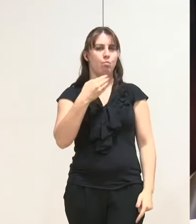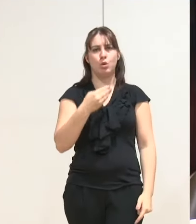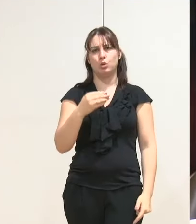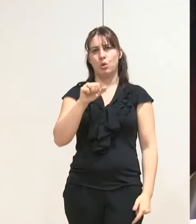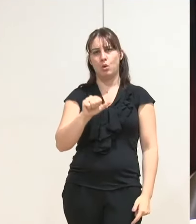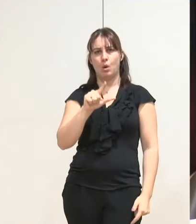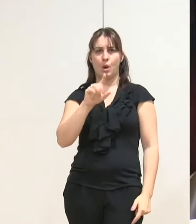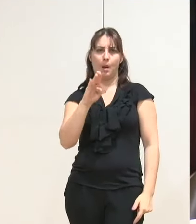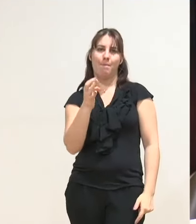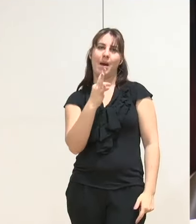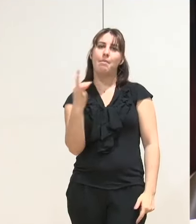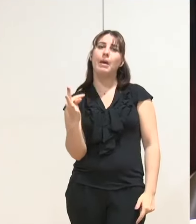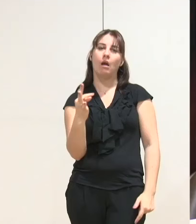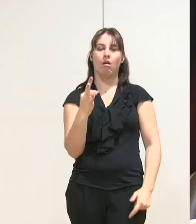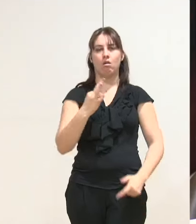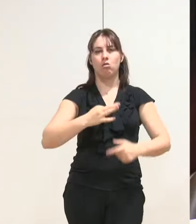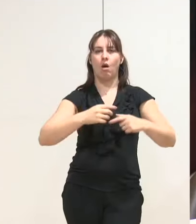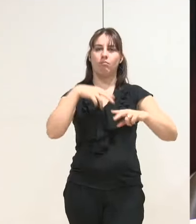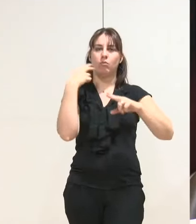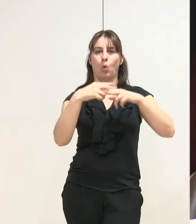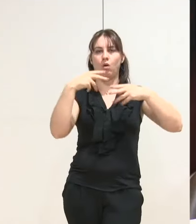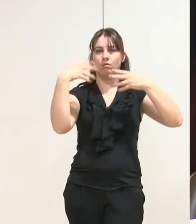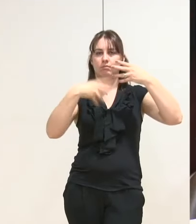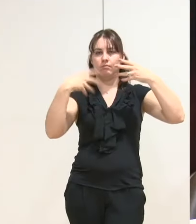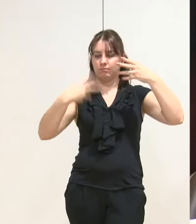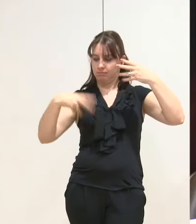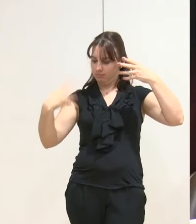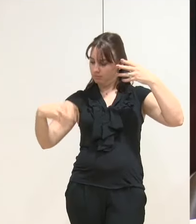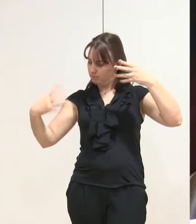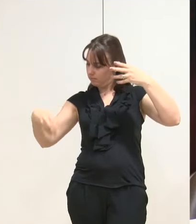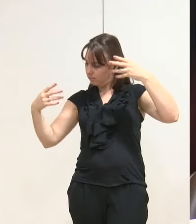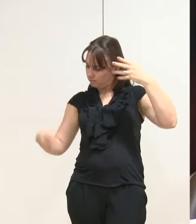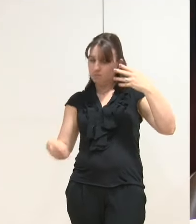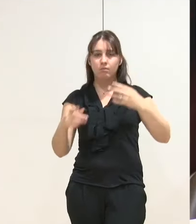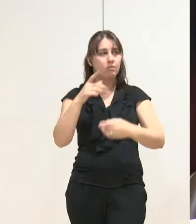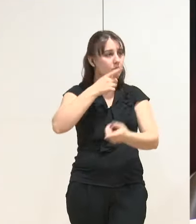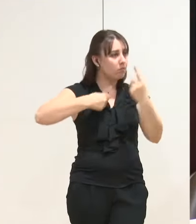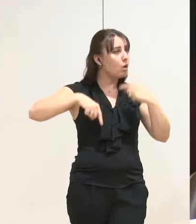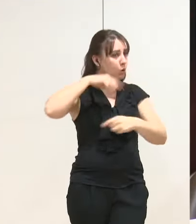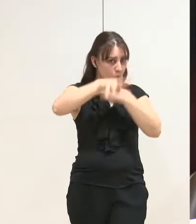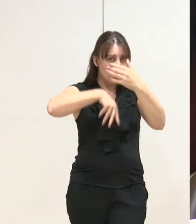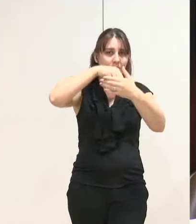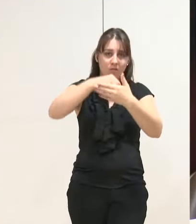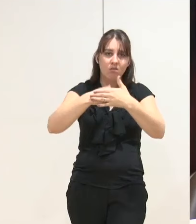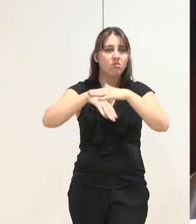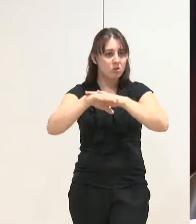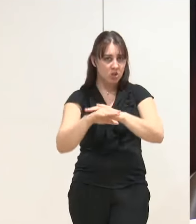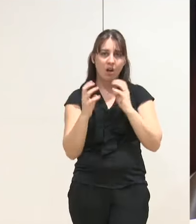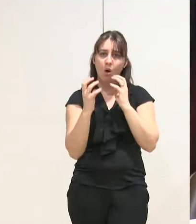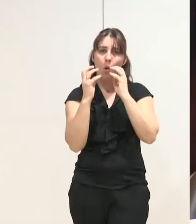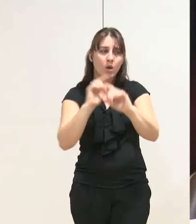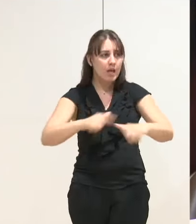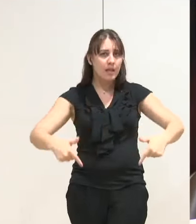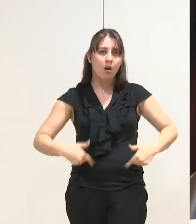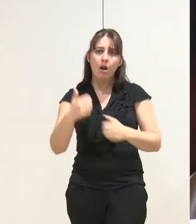listant les listes de doléances de conseil d'école que nous avons nous aussi accompagné pendant des années